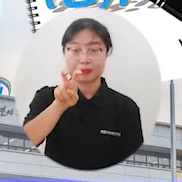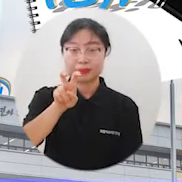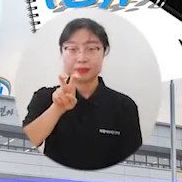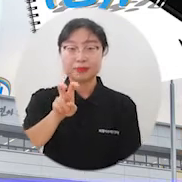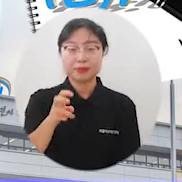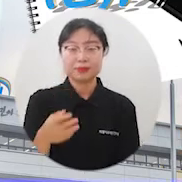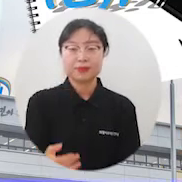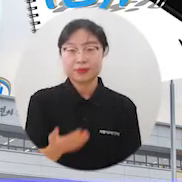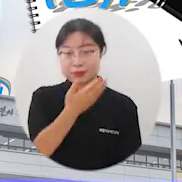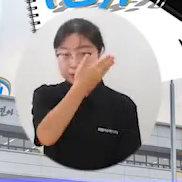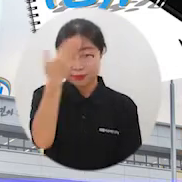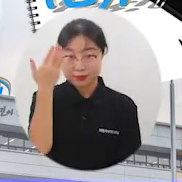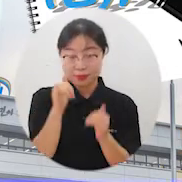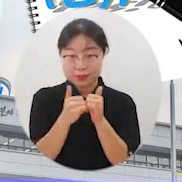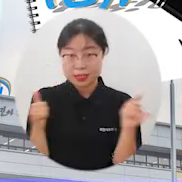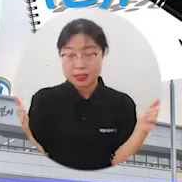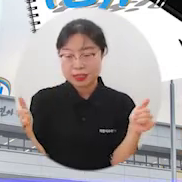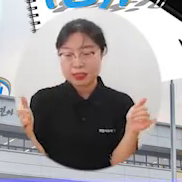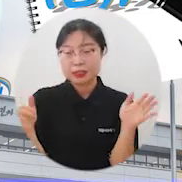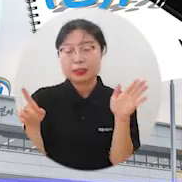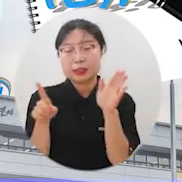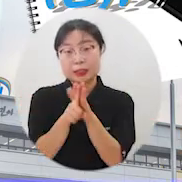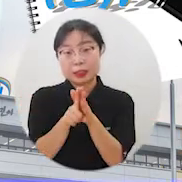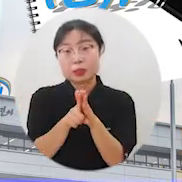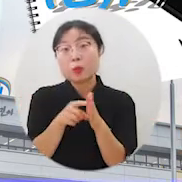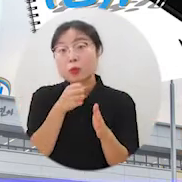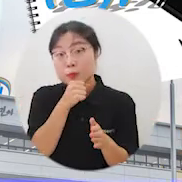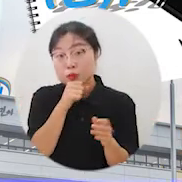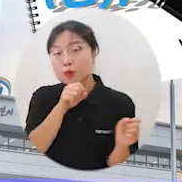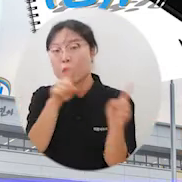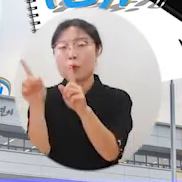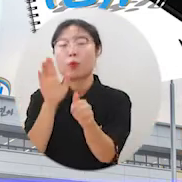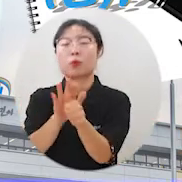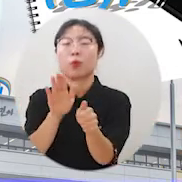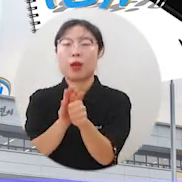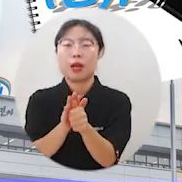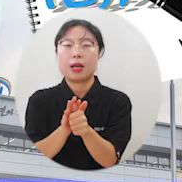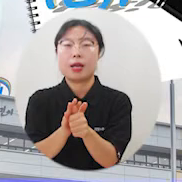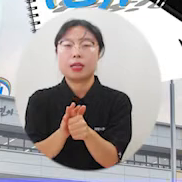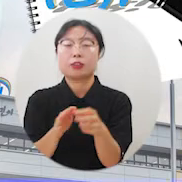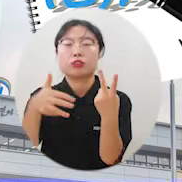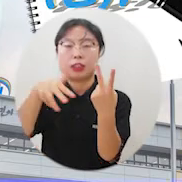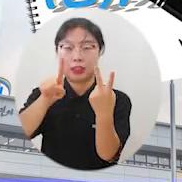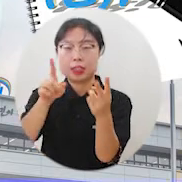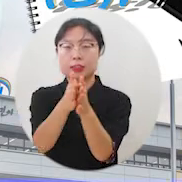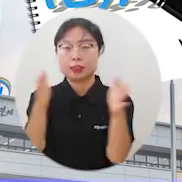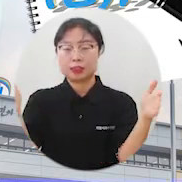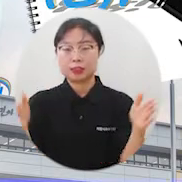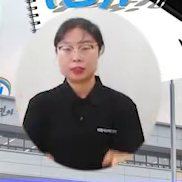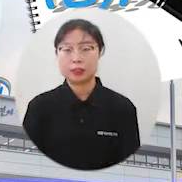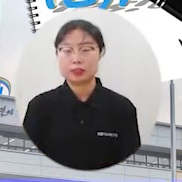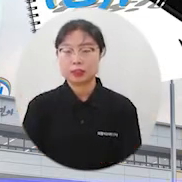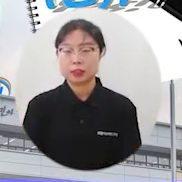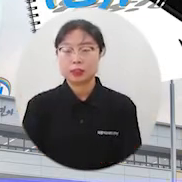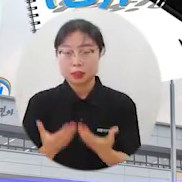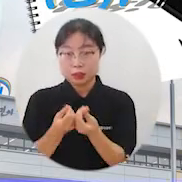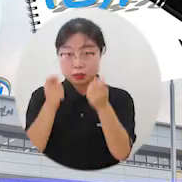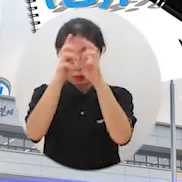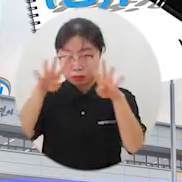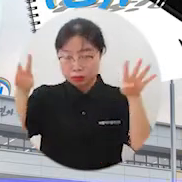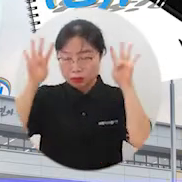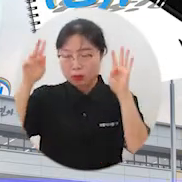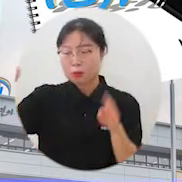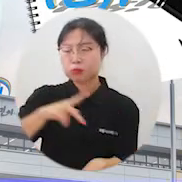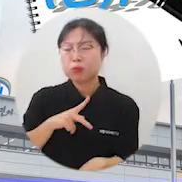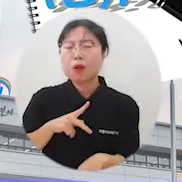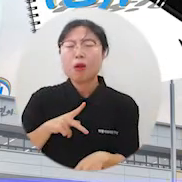2020년 의왕 청년 든든 신용회복지원사업이 2차 참가자를 모집하고 있습니다. 의왕시에 거주하며 학자금